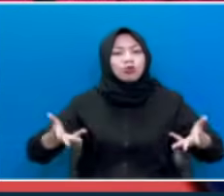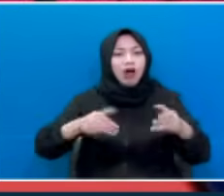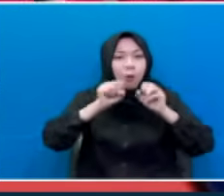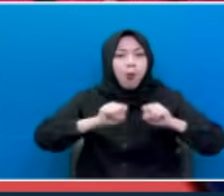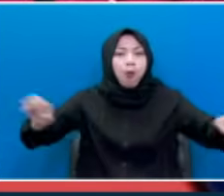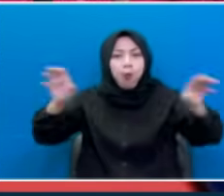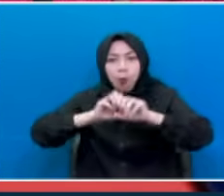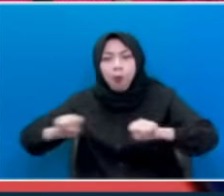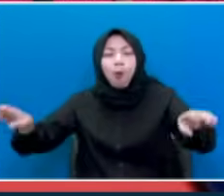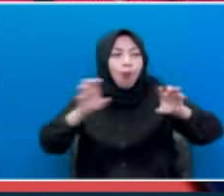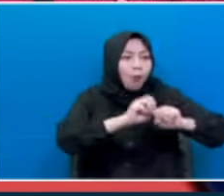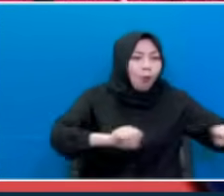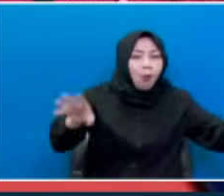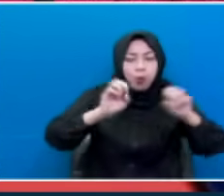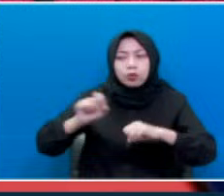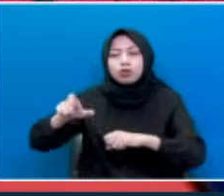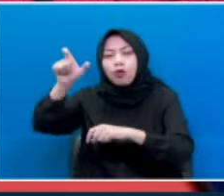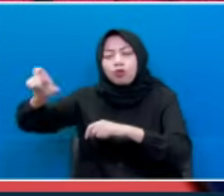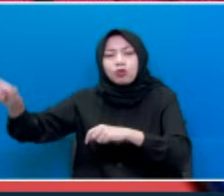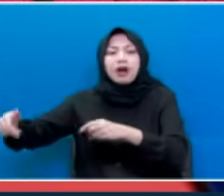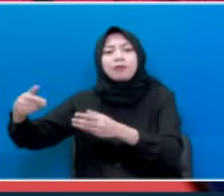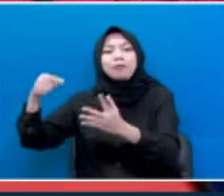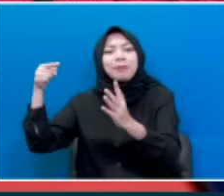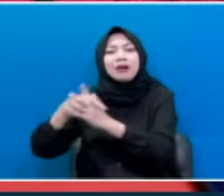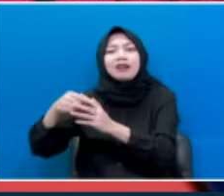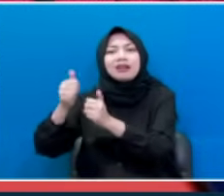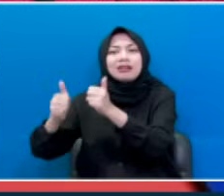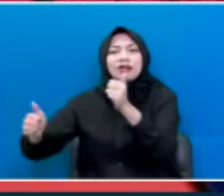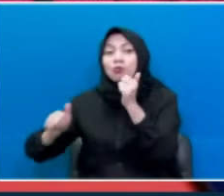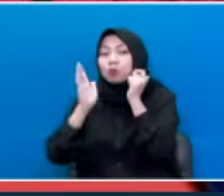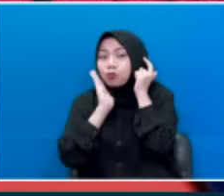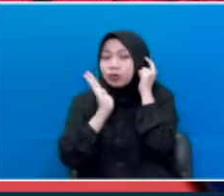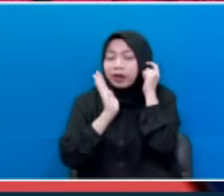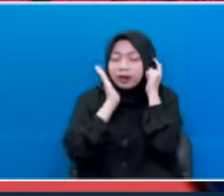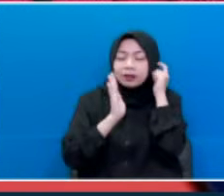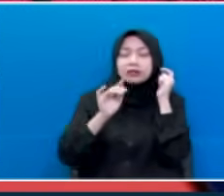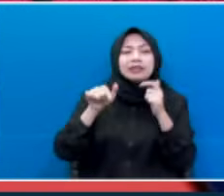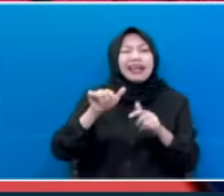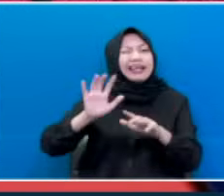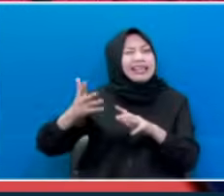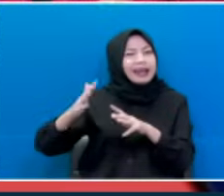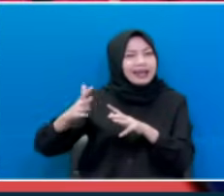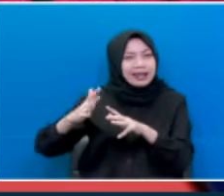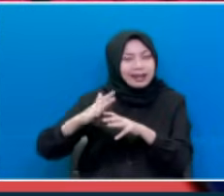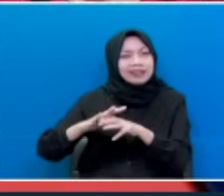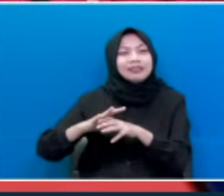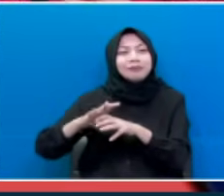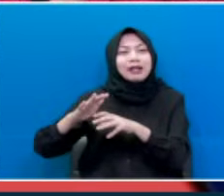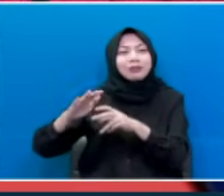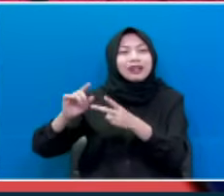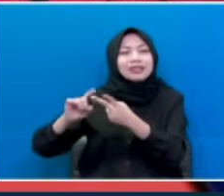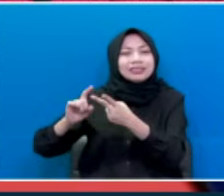meraih suara dari pemilih pemula mana yang saat ini bisa kemudian memanfaatkan ee suara tadi yang elektoralnya